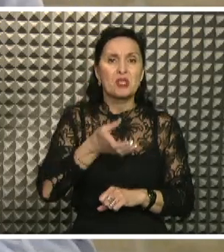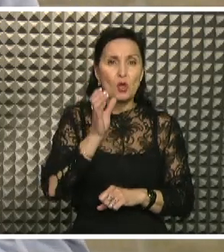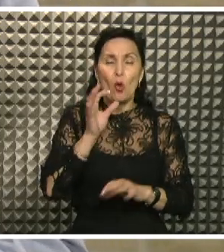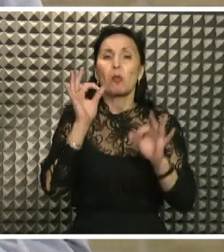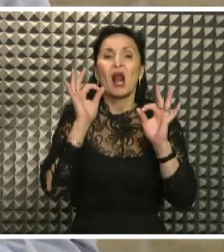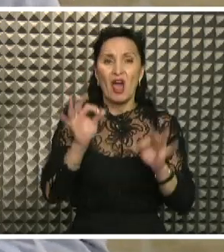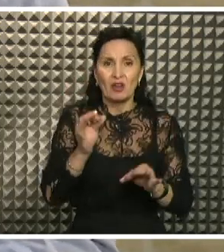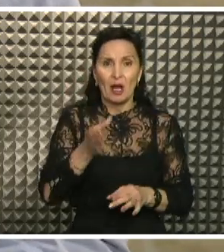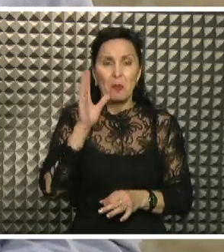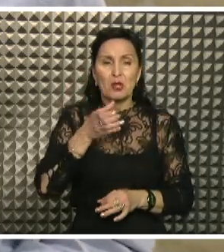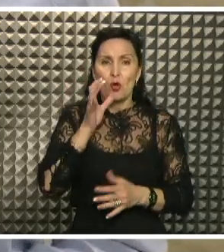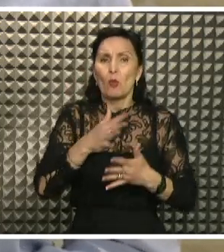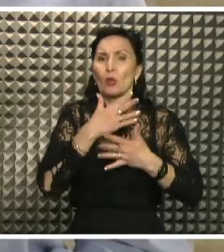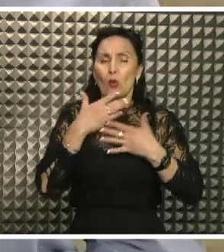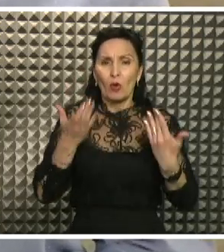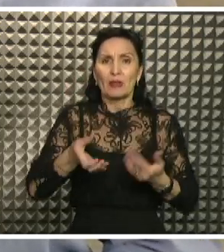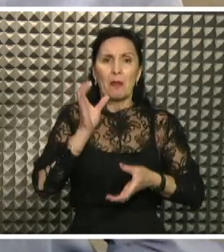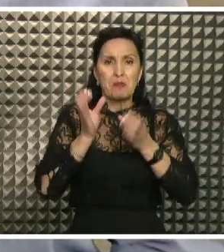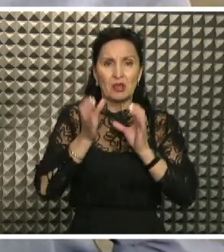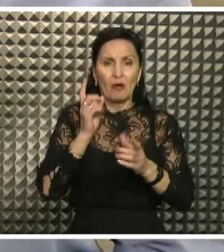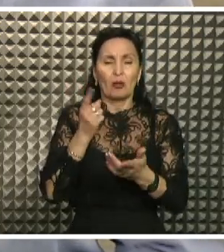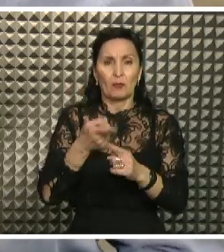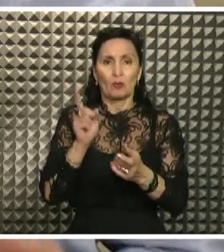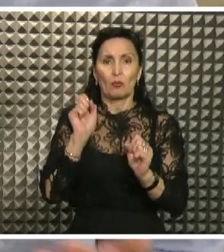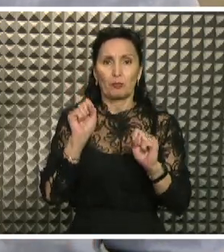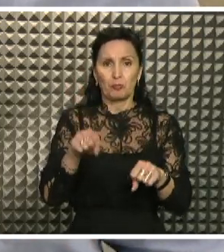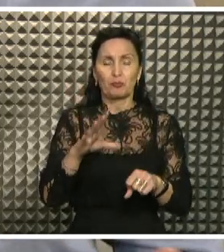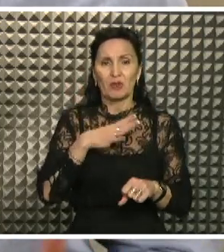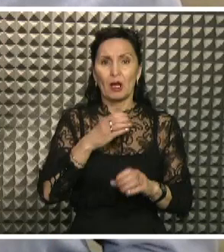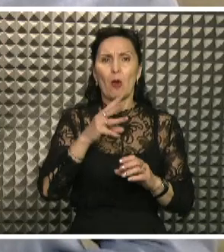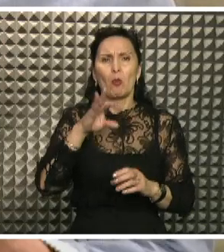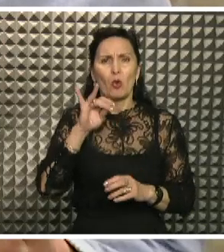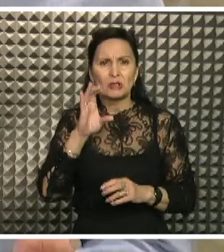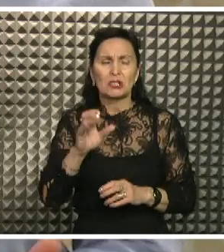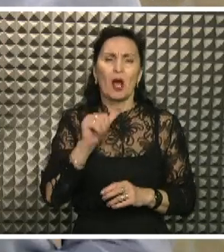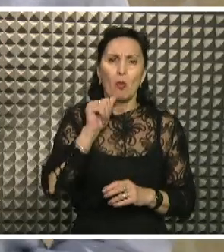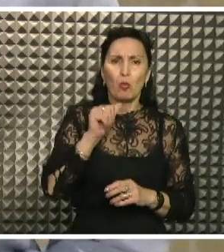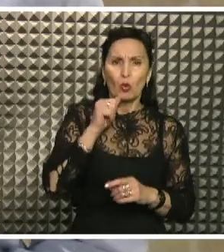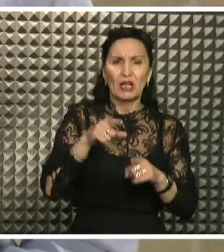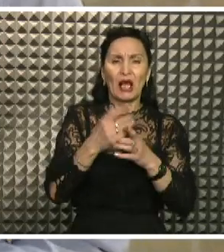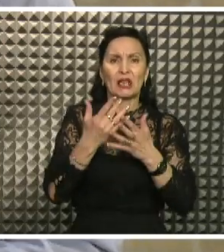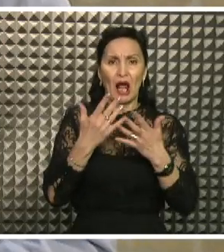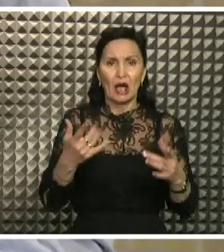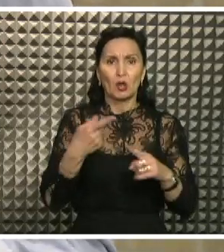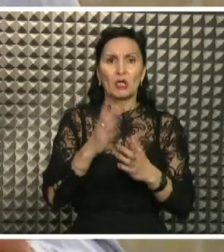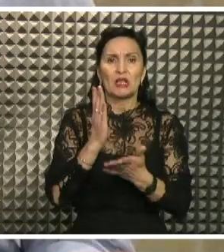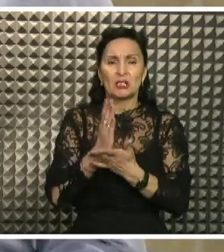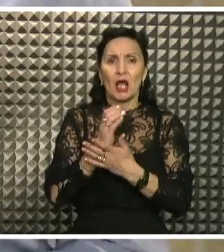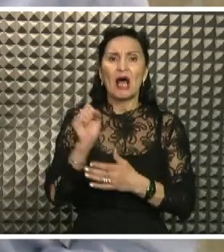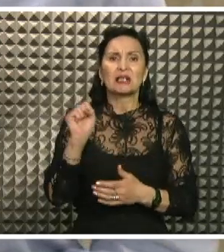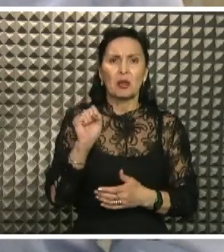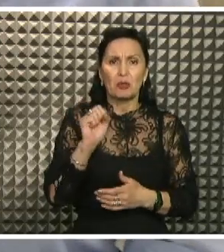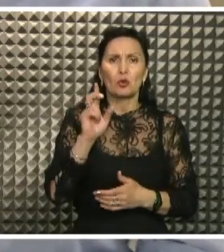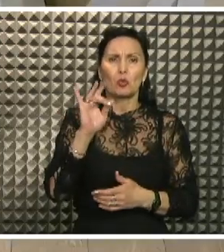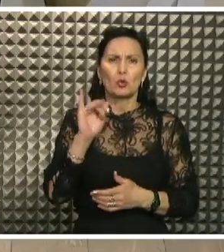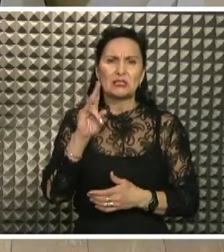правильное питье, большое количество напитков, которые могут быть у детей представлены, это морсы, компоты и так далее, которые содержат и аскорбинку, и бруснику, и клюкву,